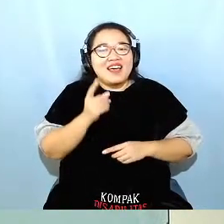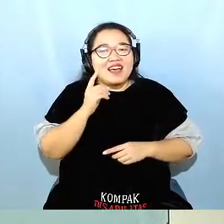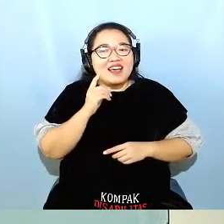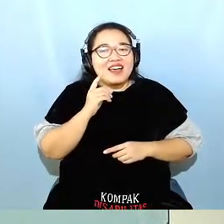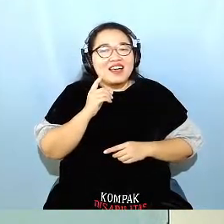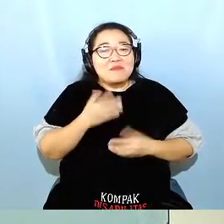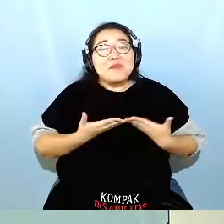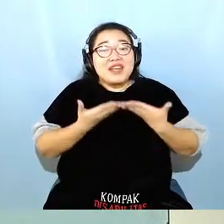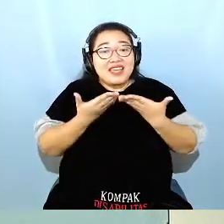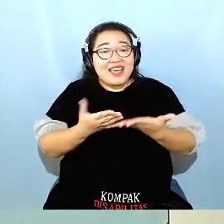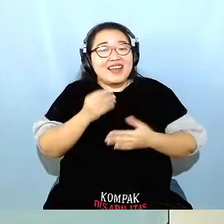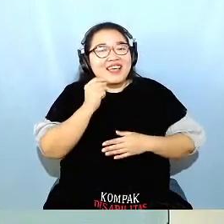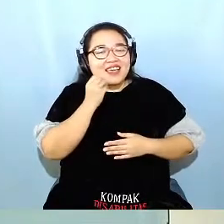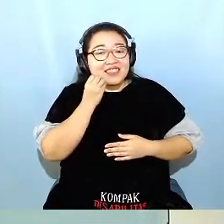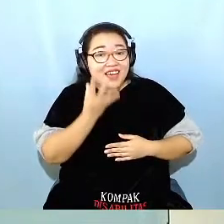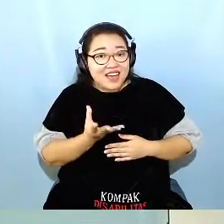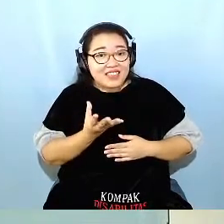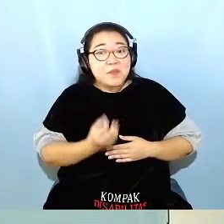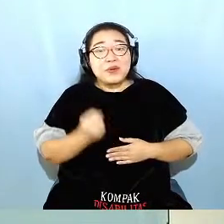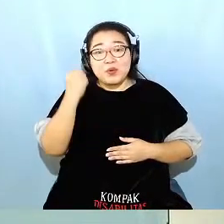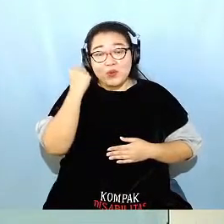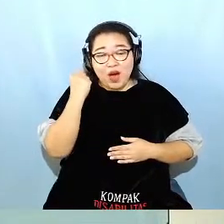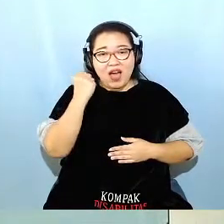bagaikan suara malaikat di surga.